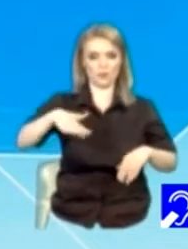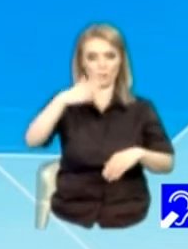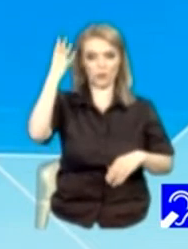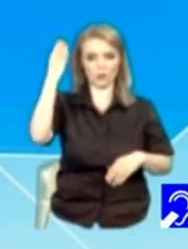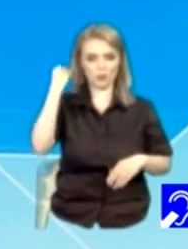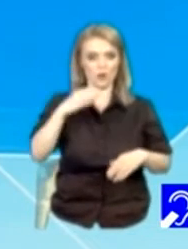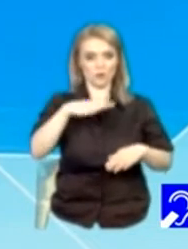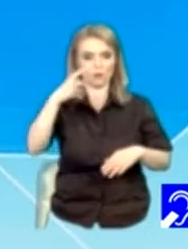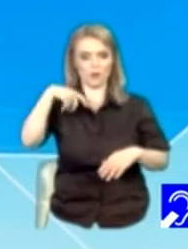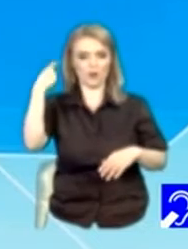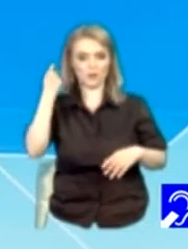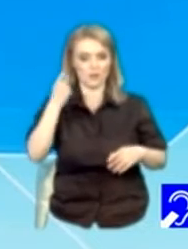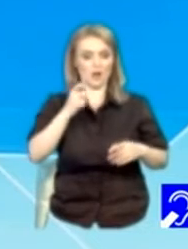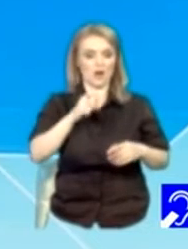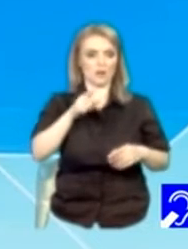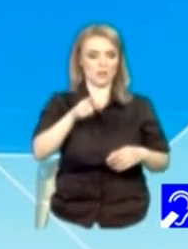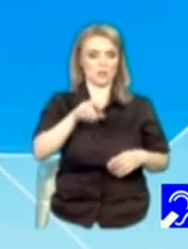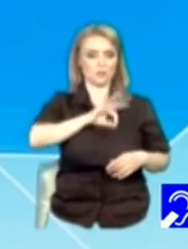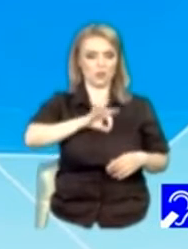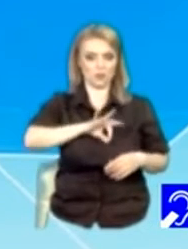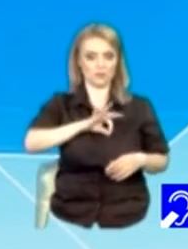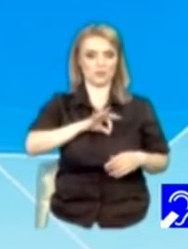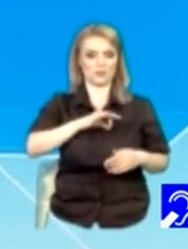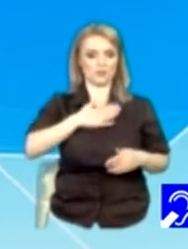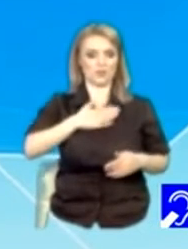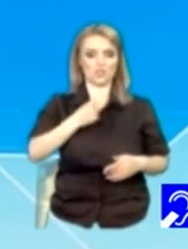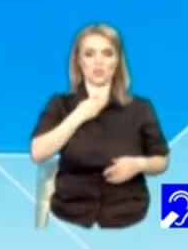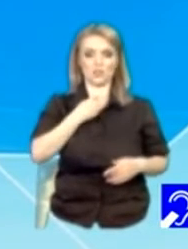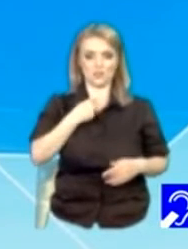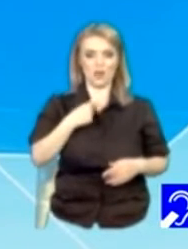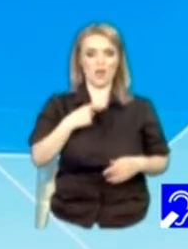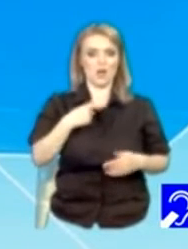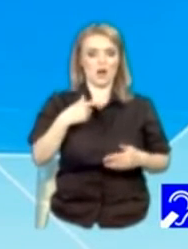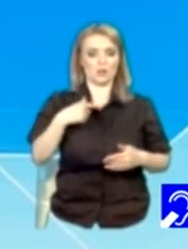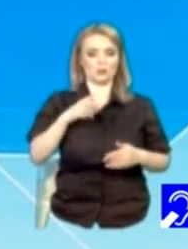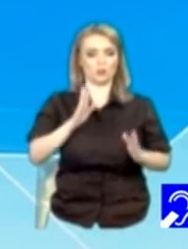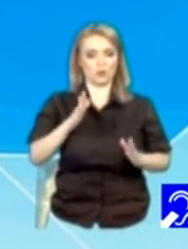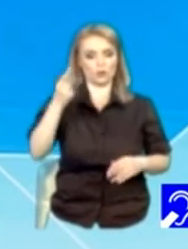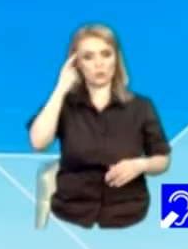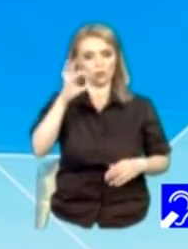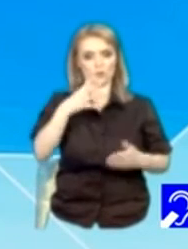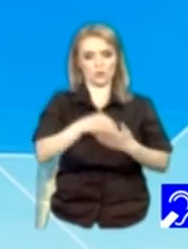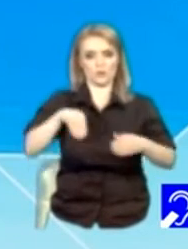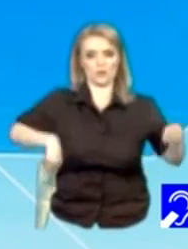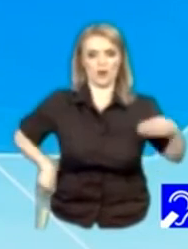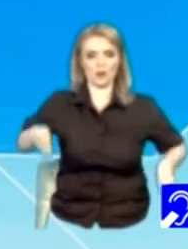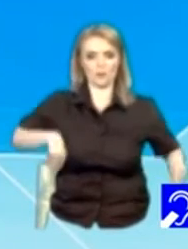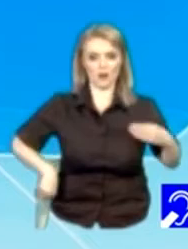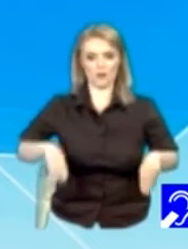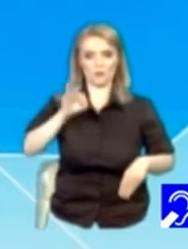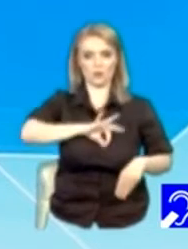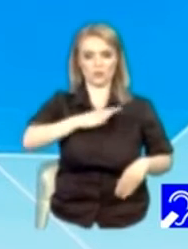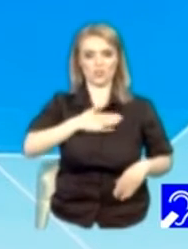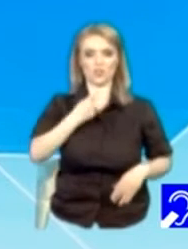se folosesc de voturile noastre pentru propria îmbogățire. Eu am certitudinea să cred că împreună cu